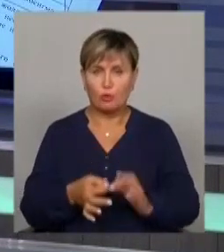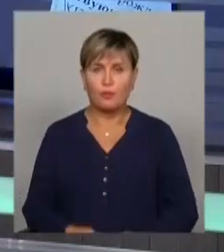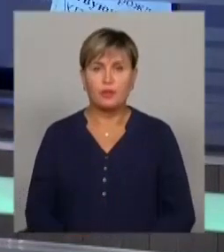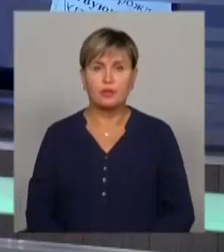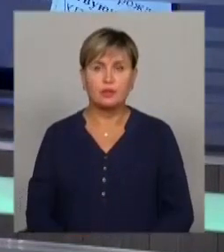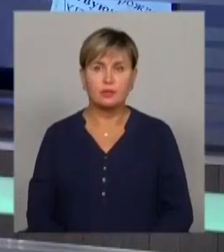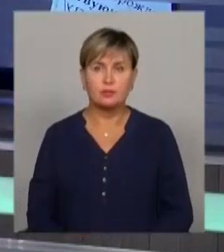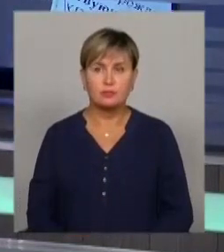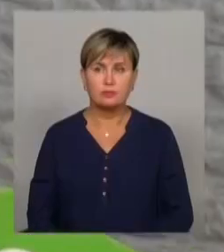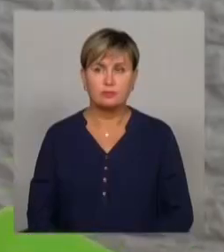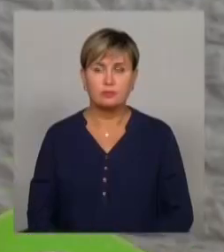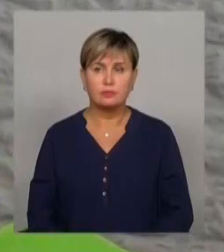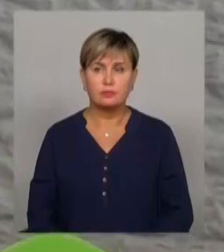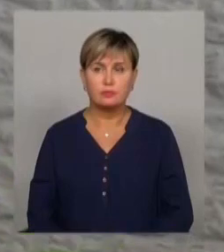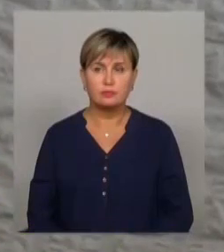Нургалиева.